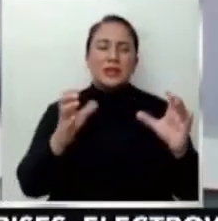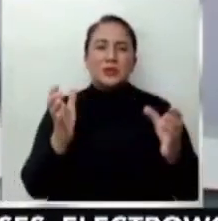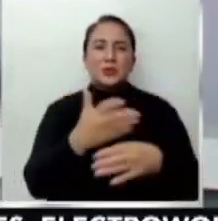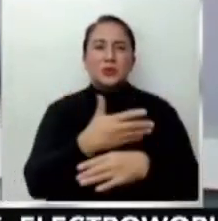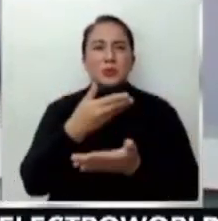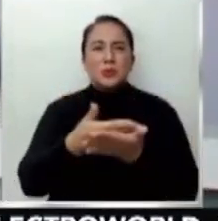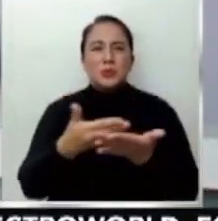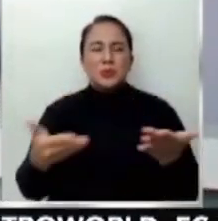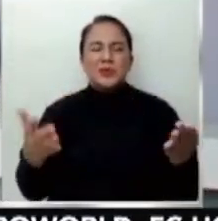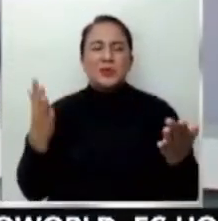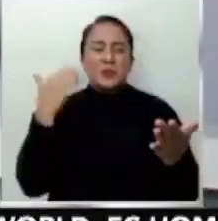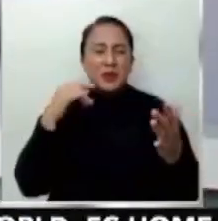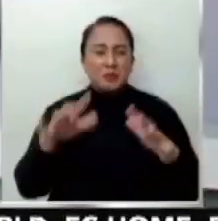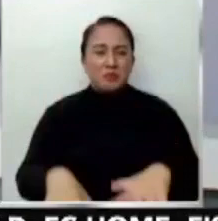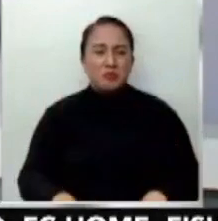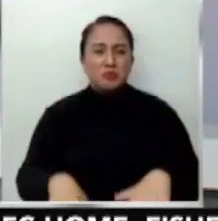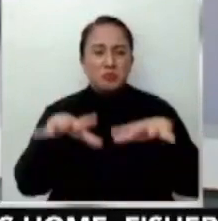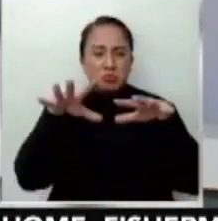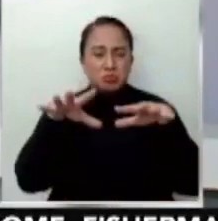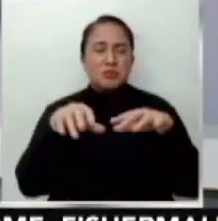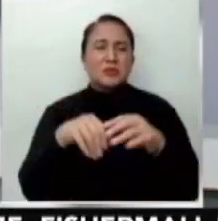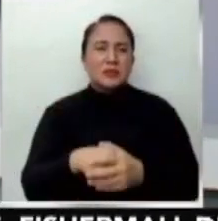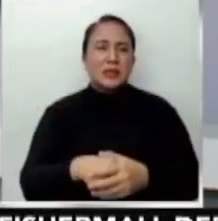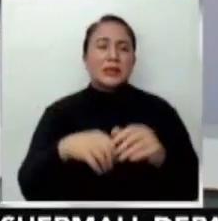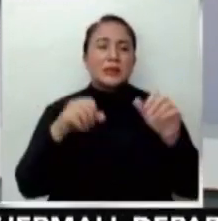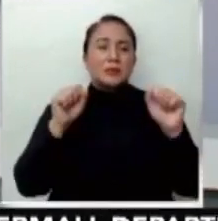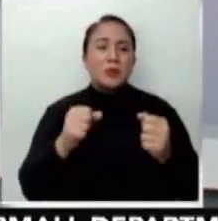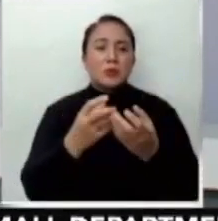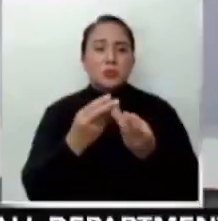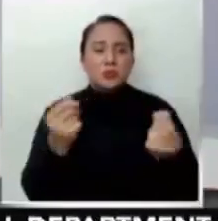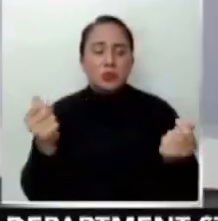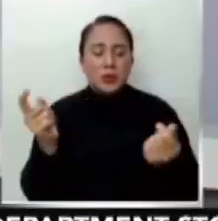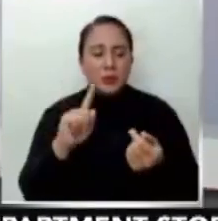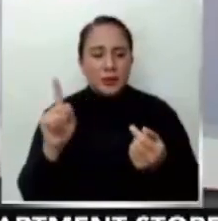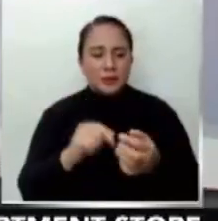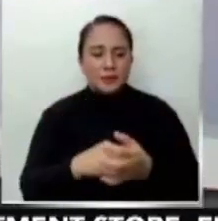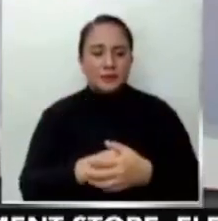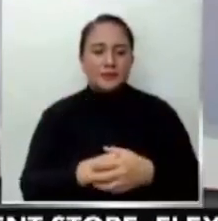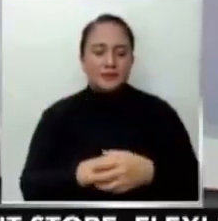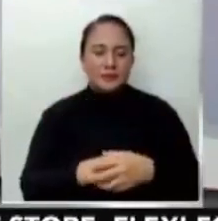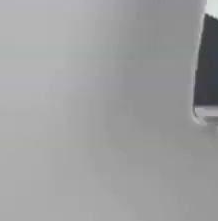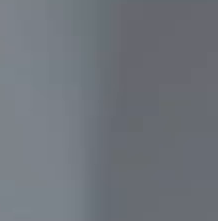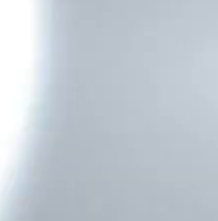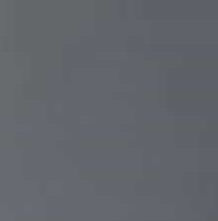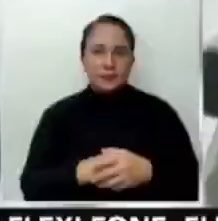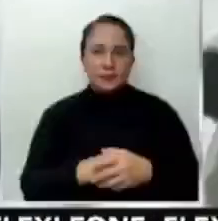pinerwisyo ng baha. Ang posibleng solusyon sa pagtutok ni Sandra Aguinaldo.